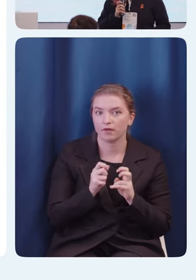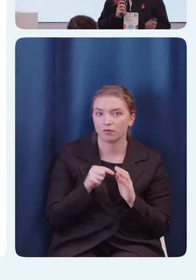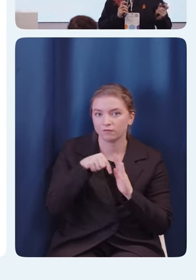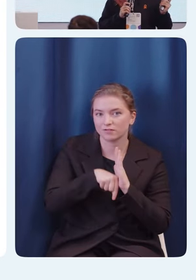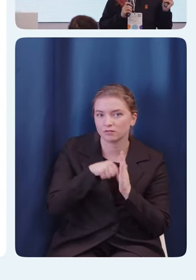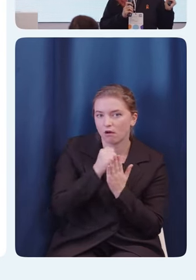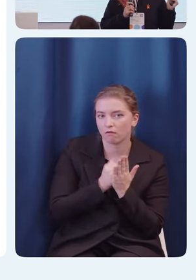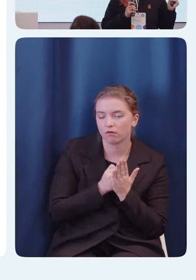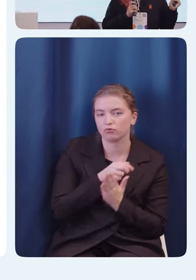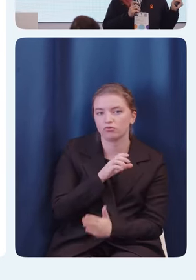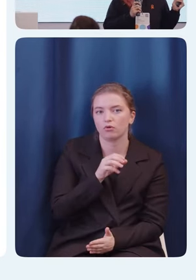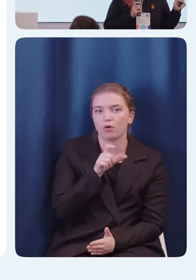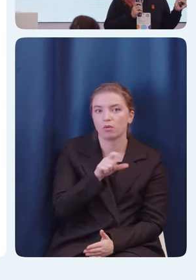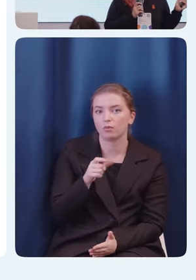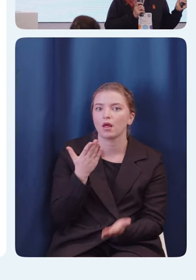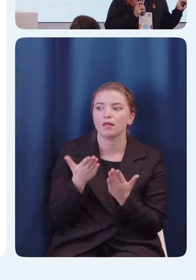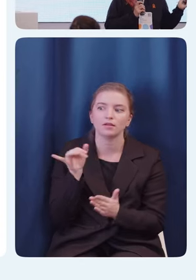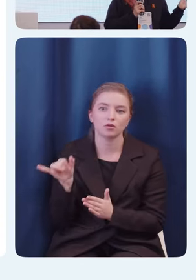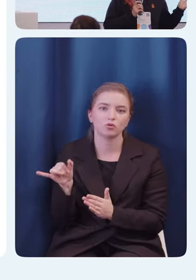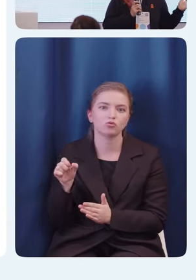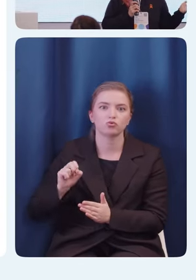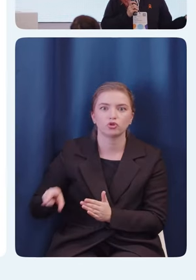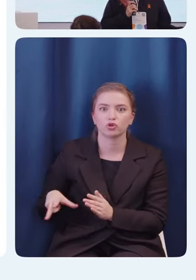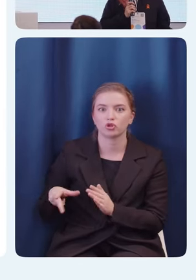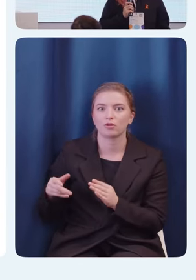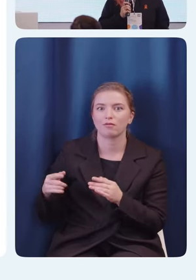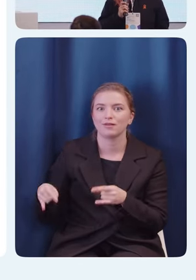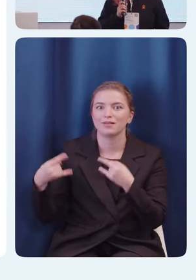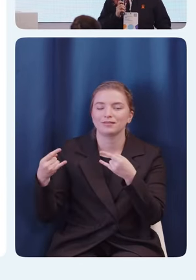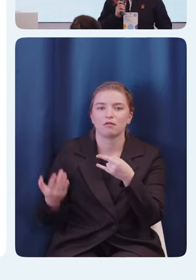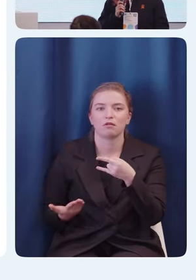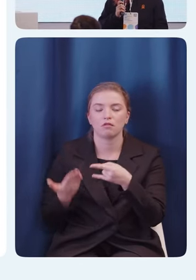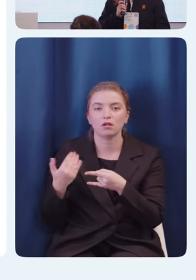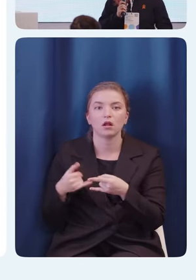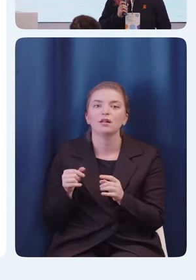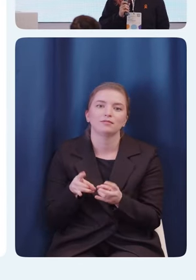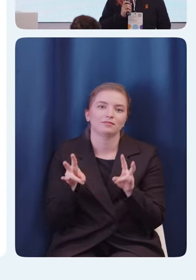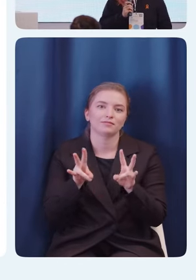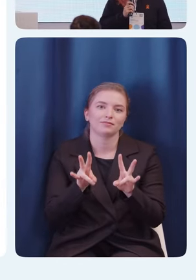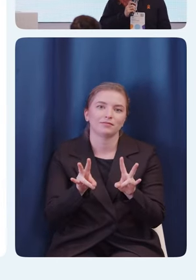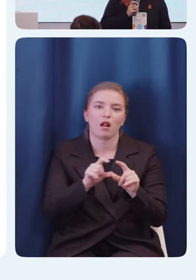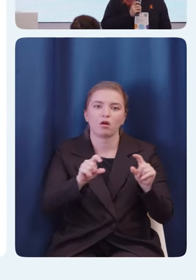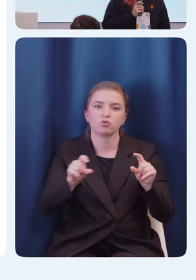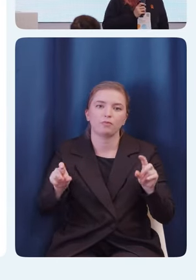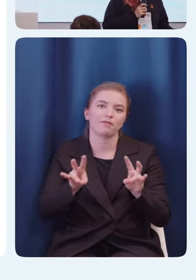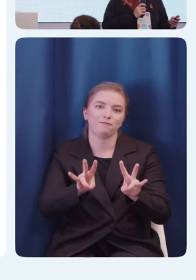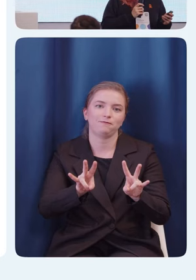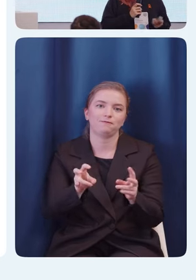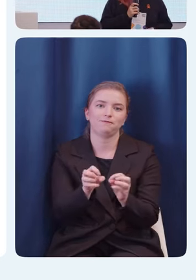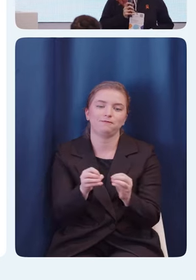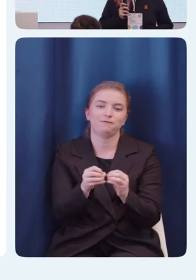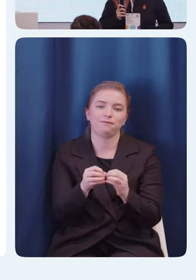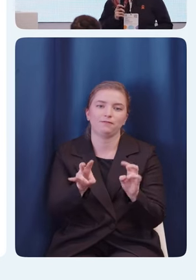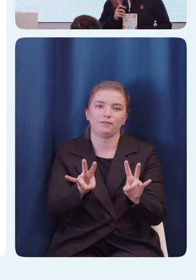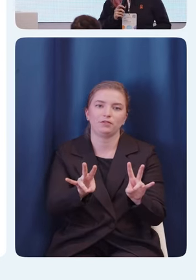В итоге, если у пользователя включен скринридер, кнопки не скрываются никогда, чтобы пользователь мог управлять процессом